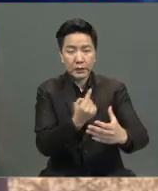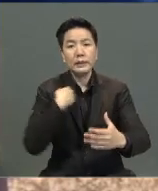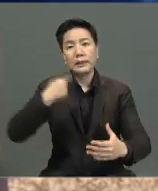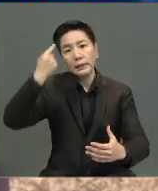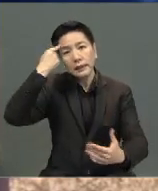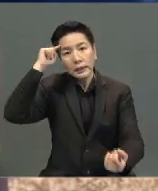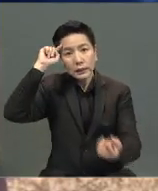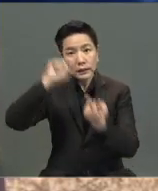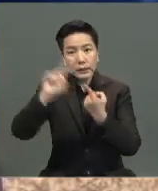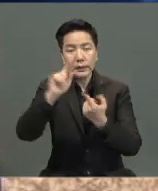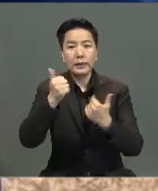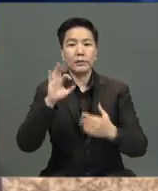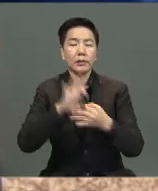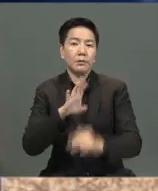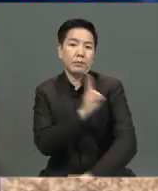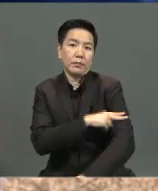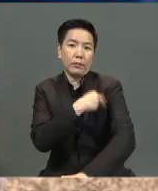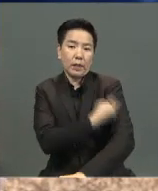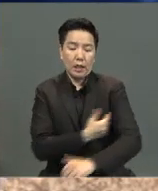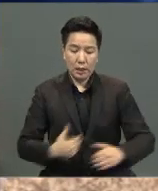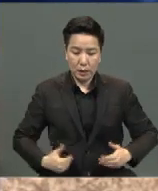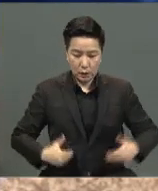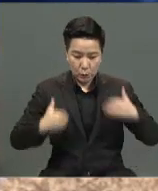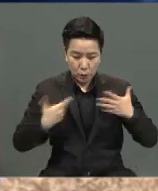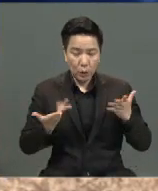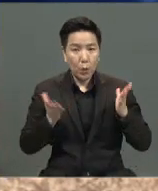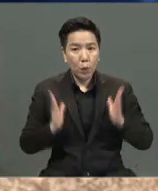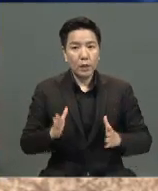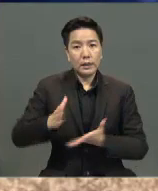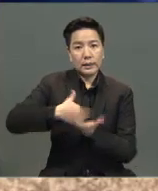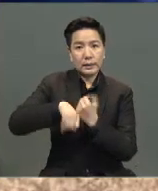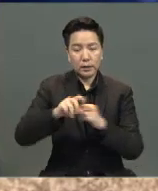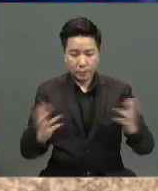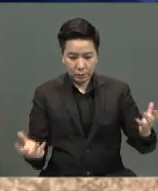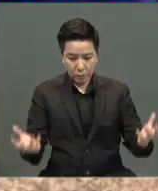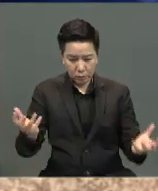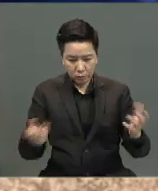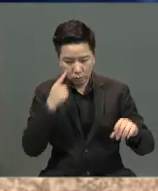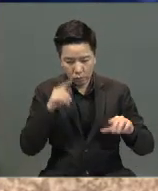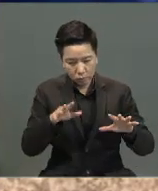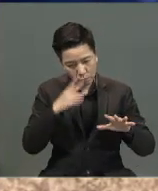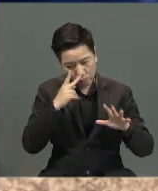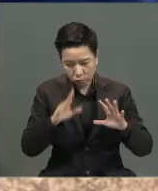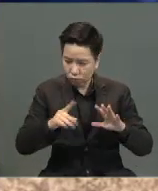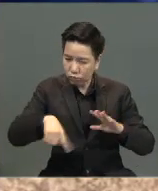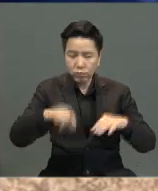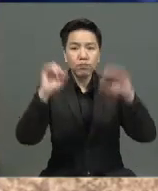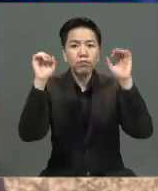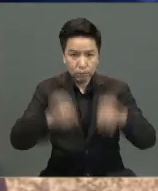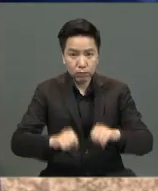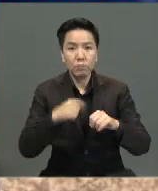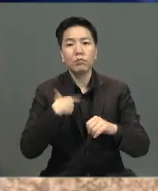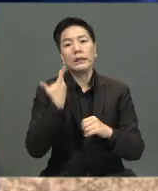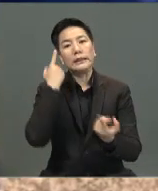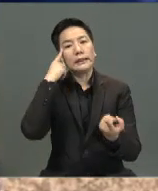ถึงด้านสาธารณสุขด้านชีวิตความเป็นอยู่และแน่นอนด้านเศรษฐกิจเอามาชั่งน้ำหนักกันเห็นพ้องต้องกันว่าสมควรที่